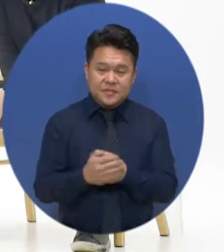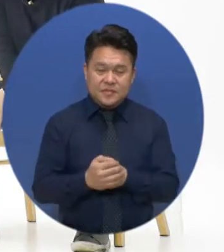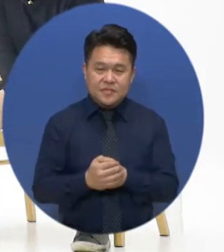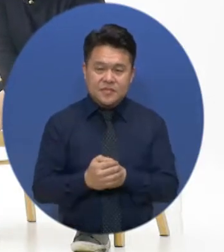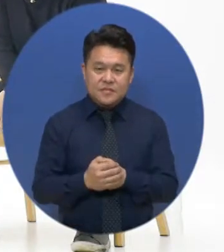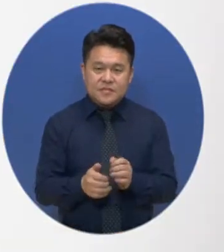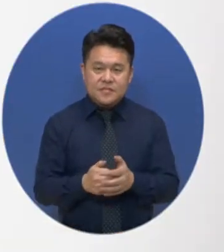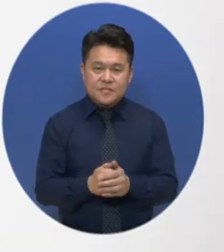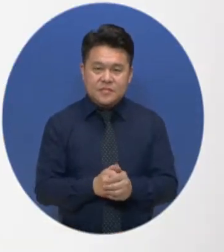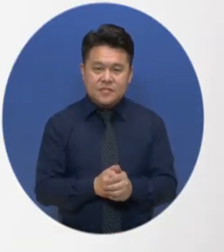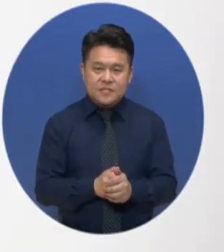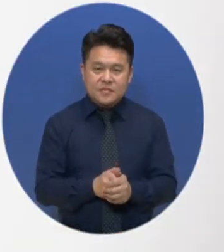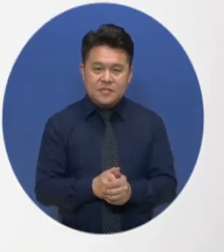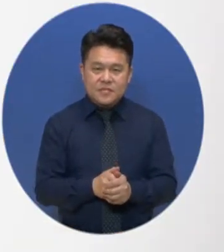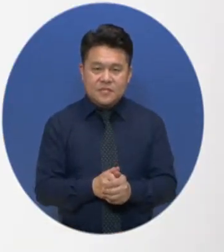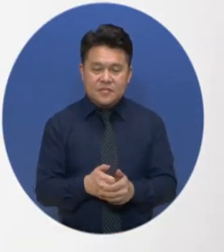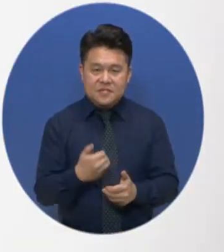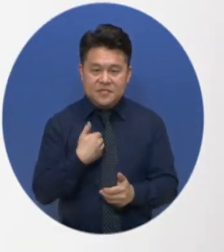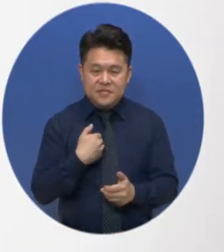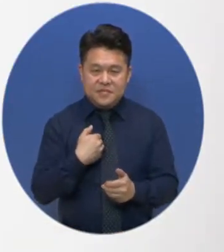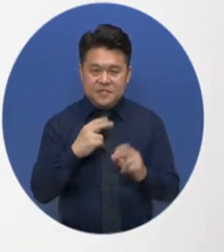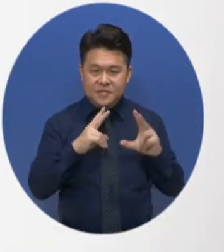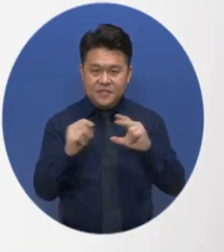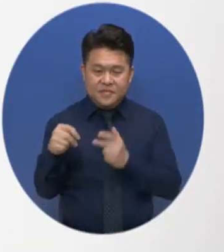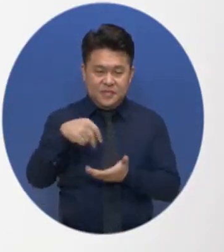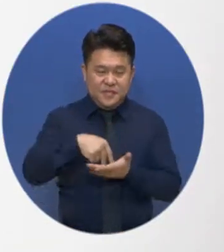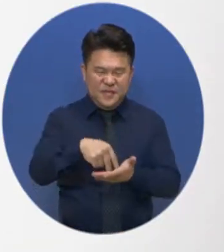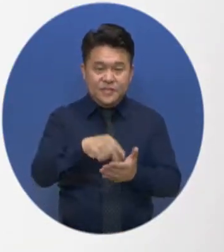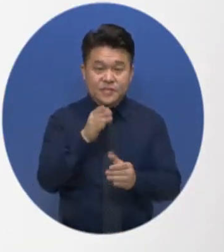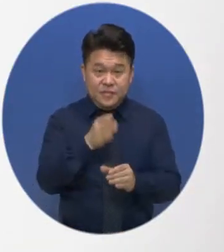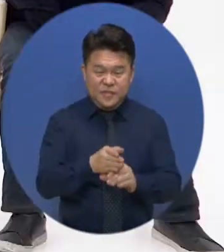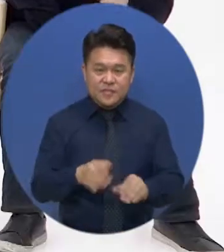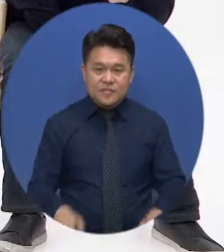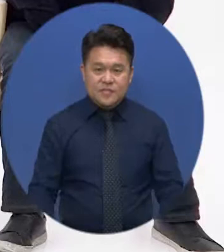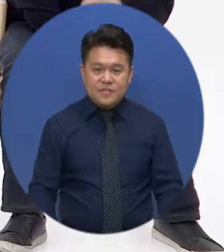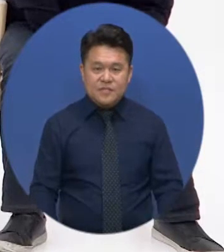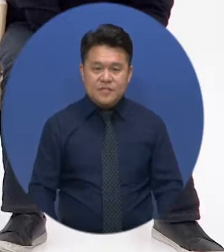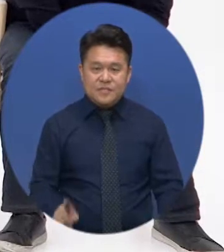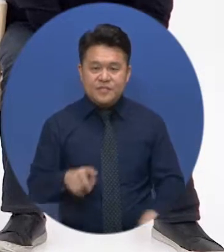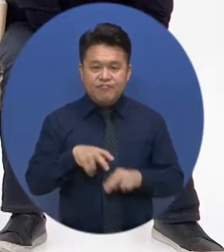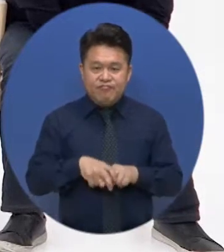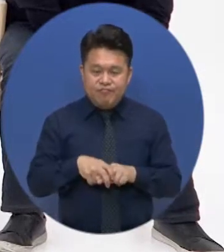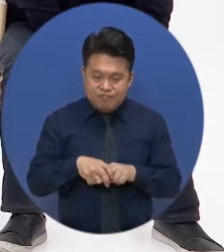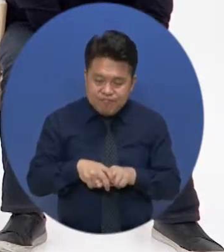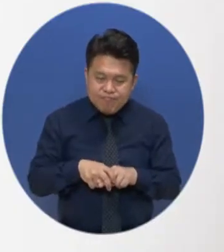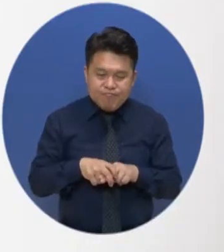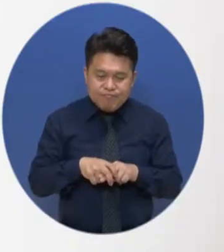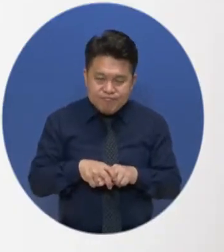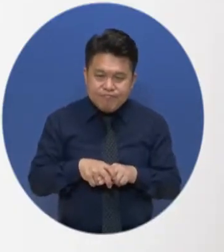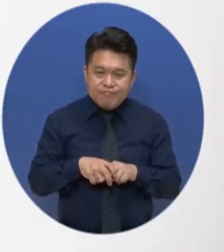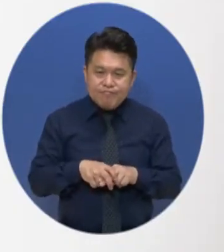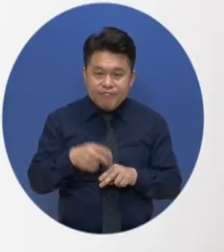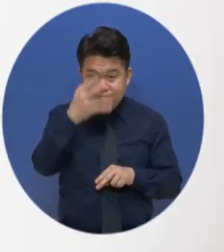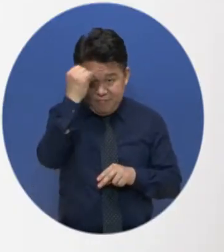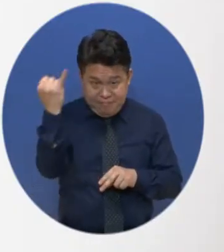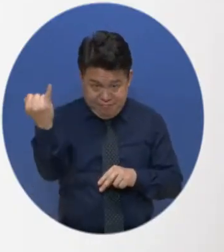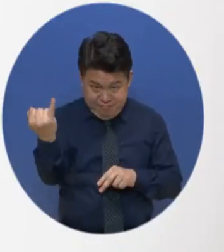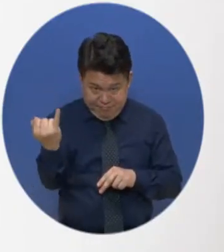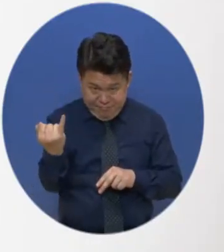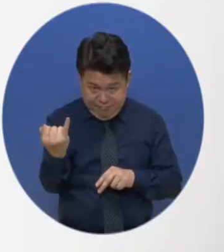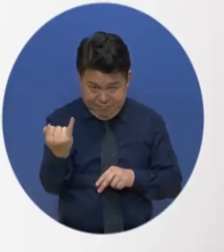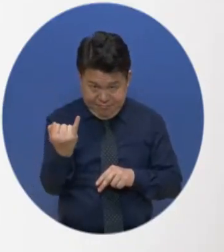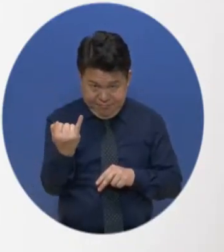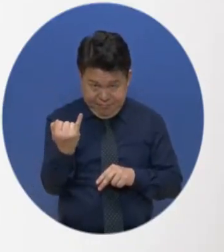네. 제가 전철을 타고 가는데 전철에서 앉아서 가고 있었어요. 할머니께서